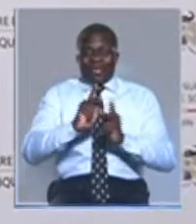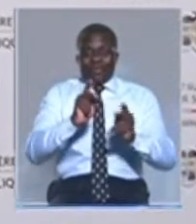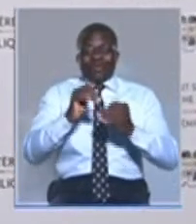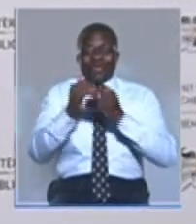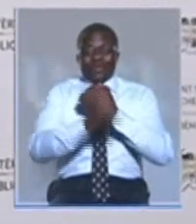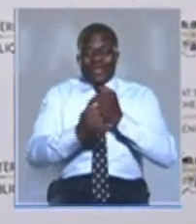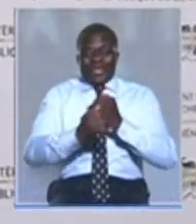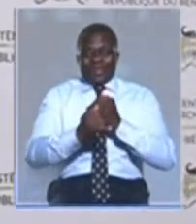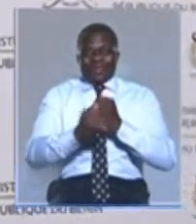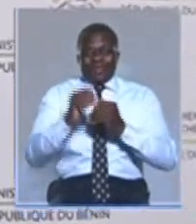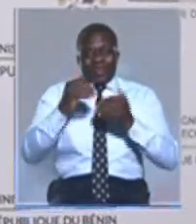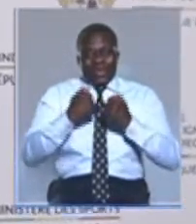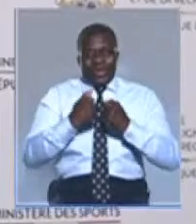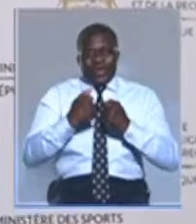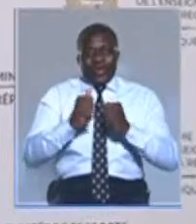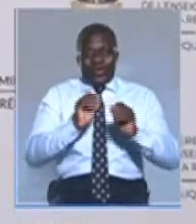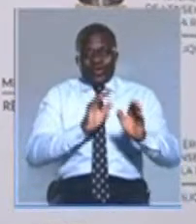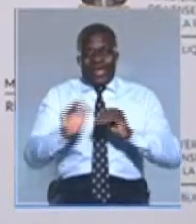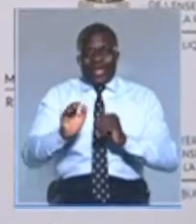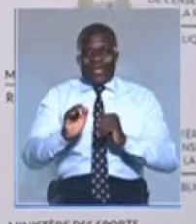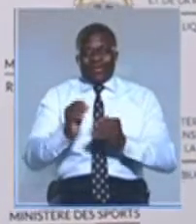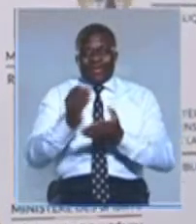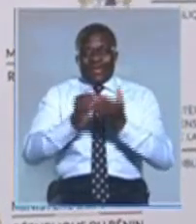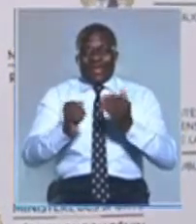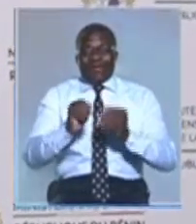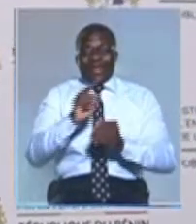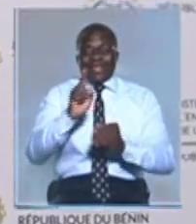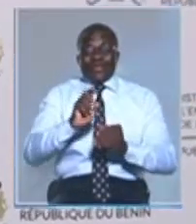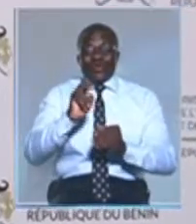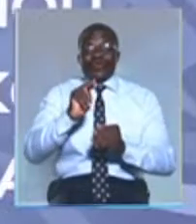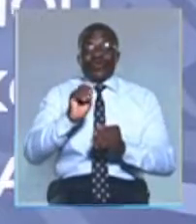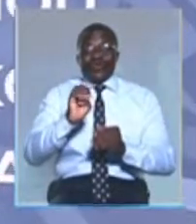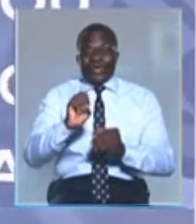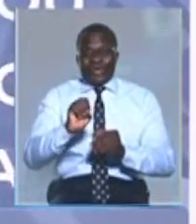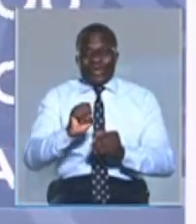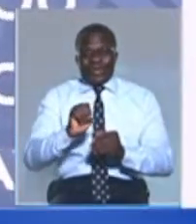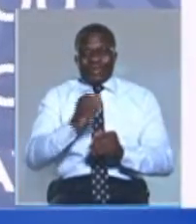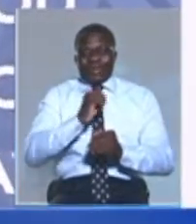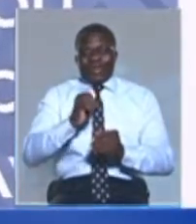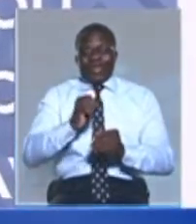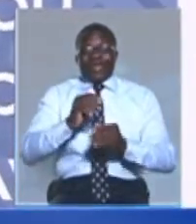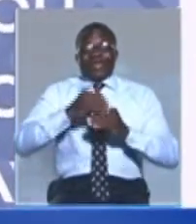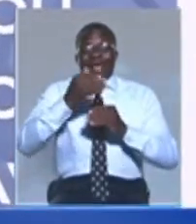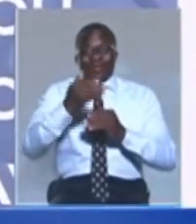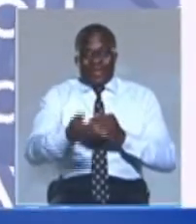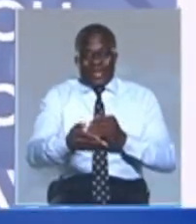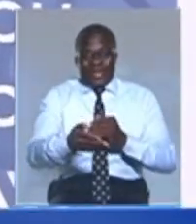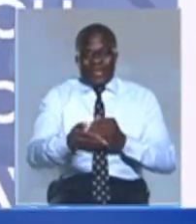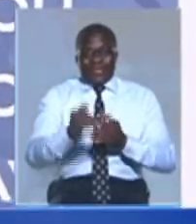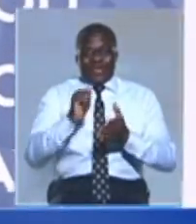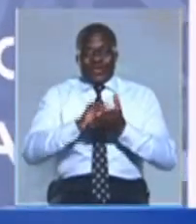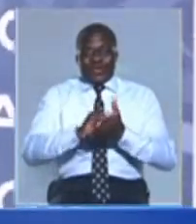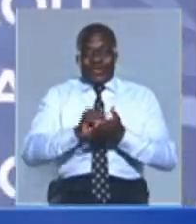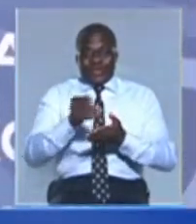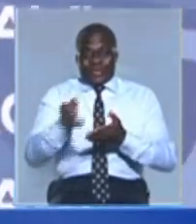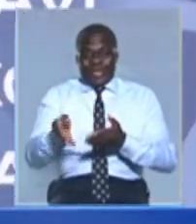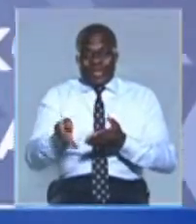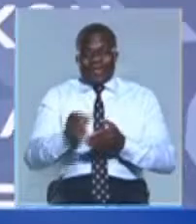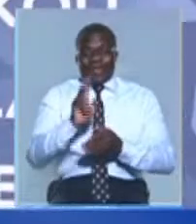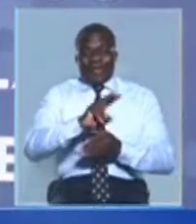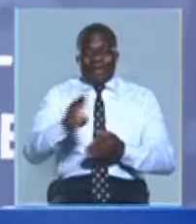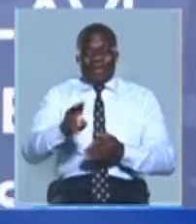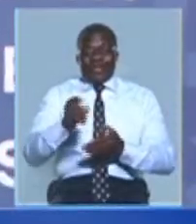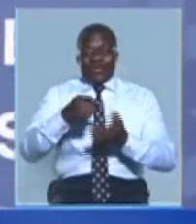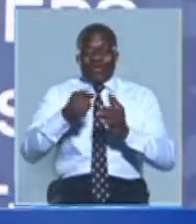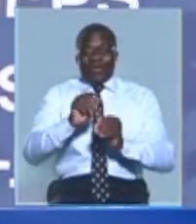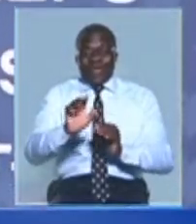pays ont animé la phase zonale et à l'issue de celle-ci, 22